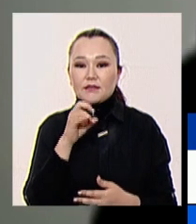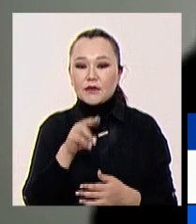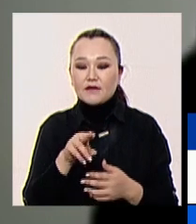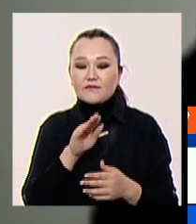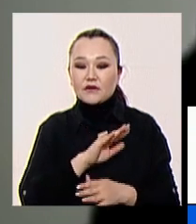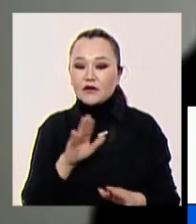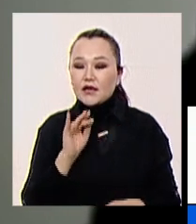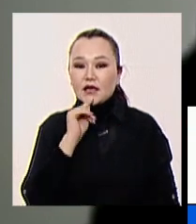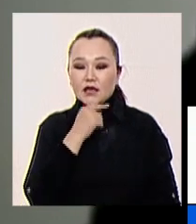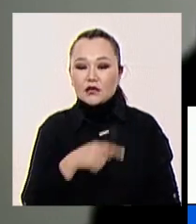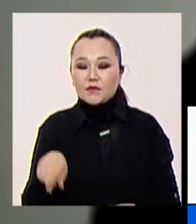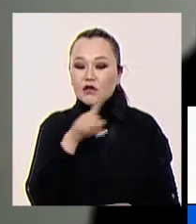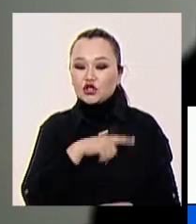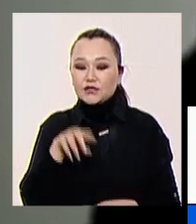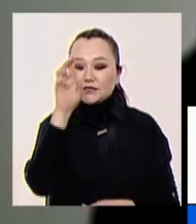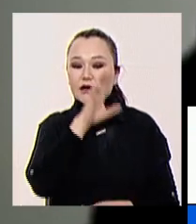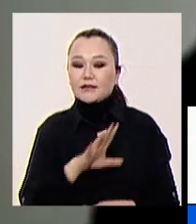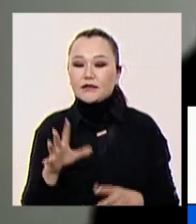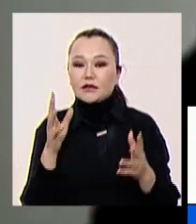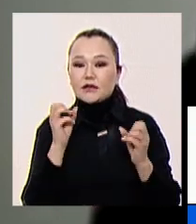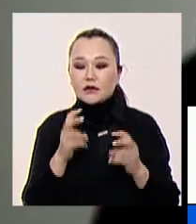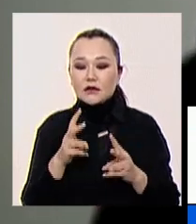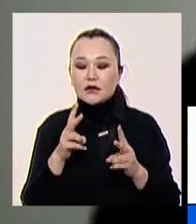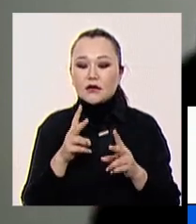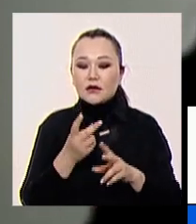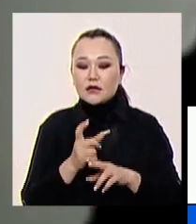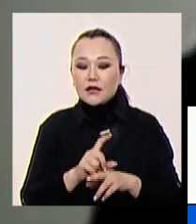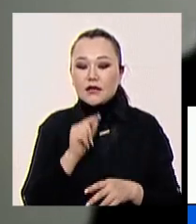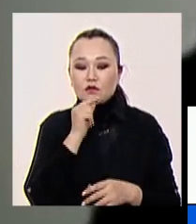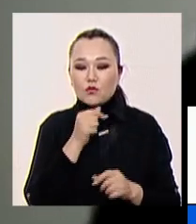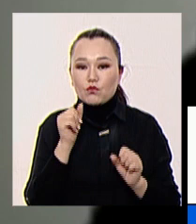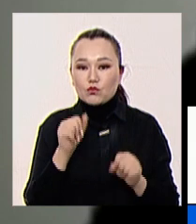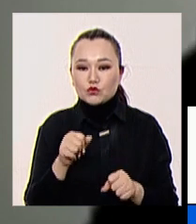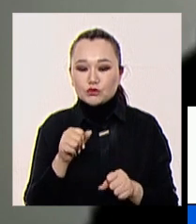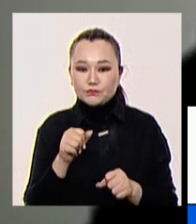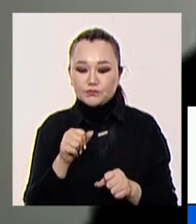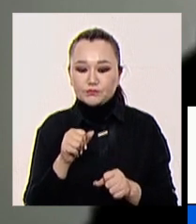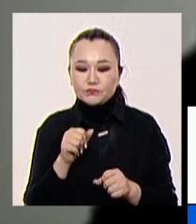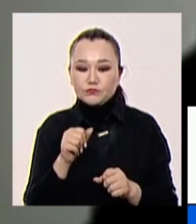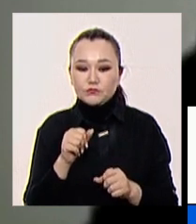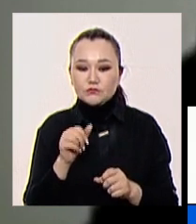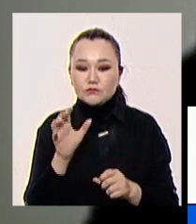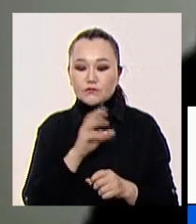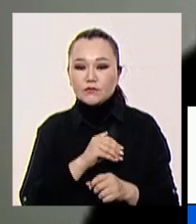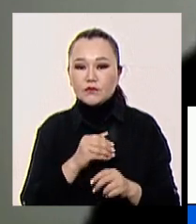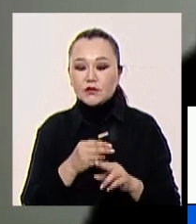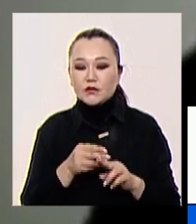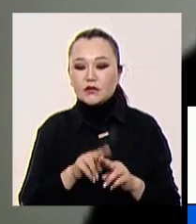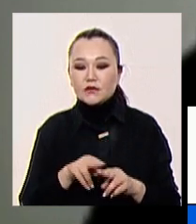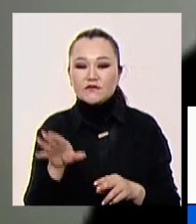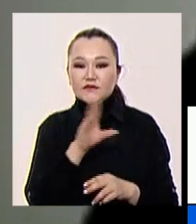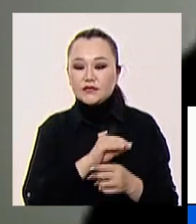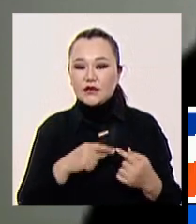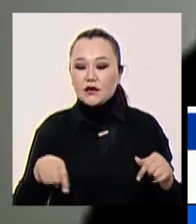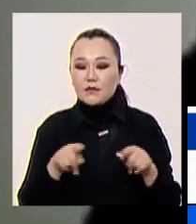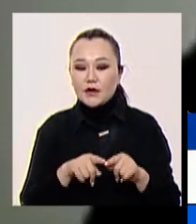в экономике нашей страны и в качестве тех инструментов, которые экономика может предложить. И то, что не все компании,